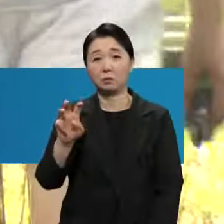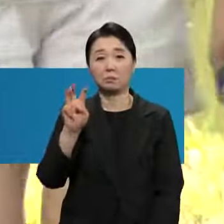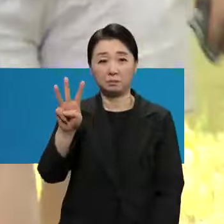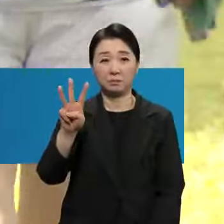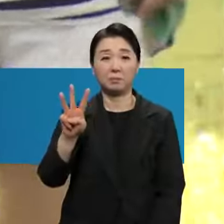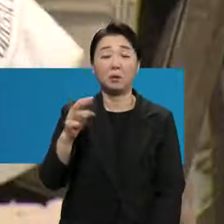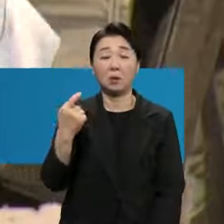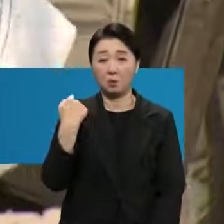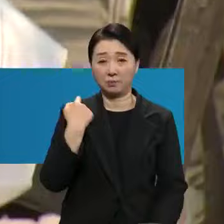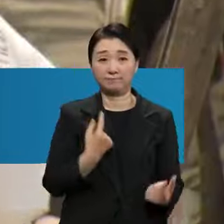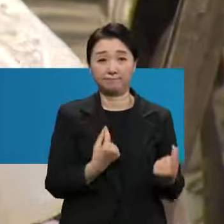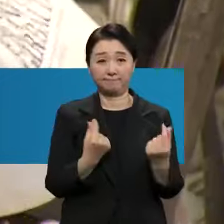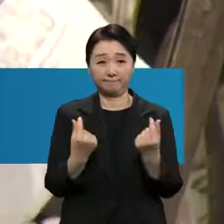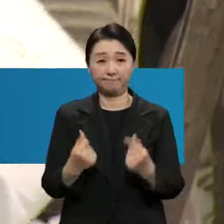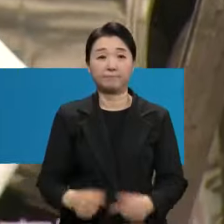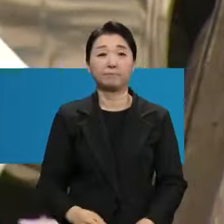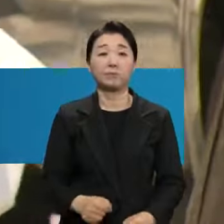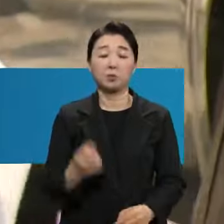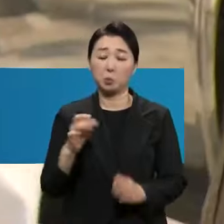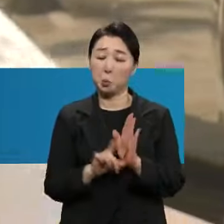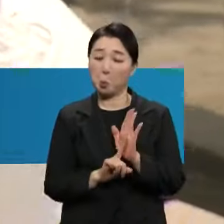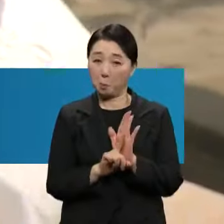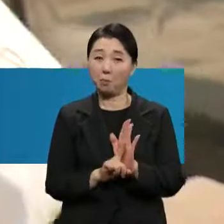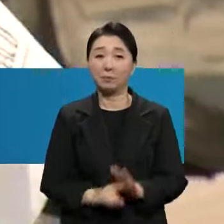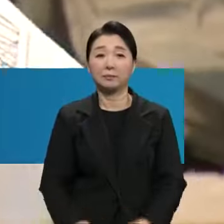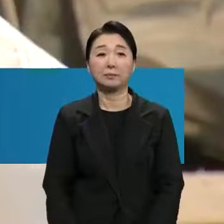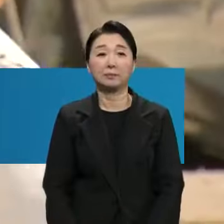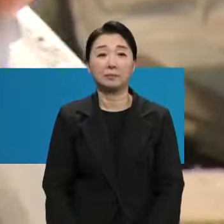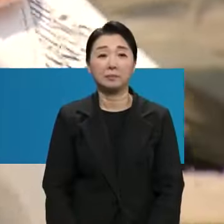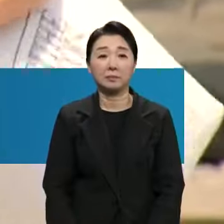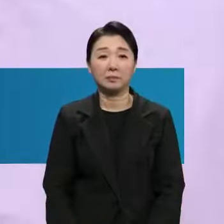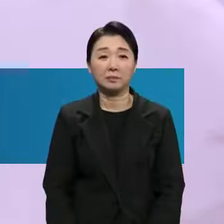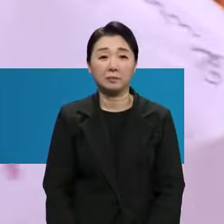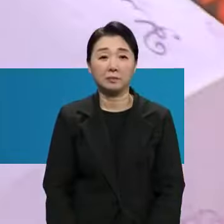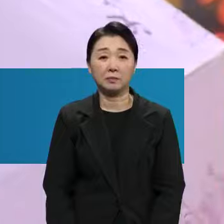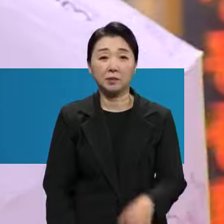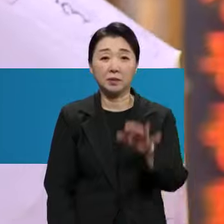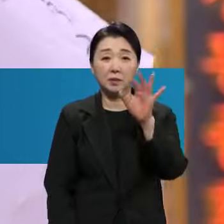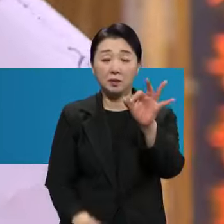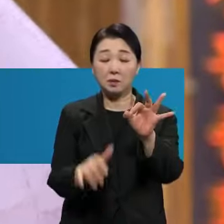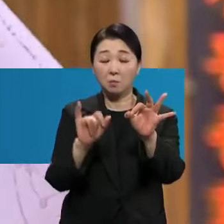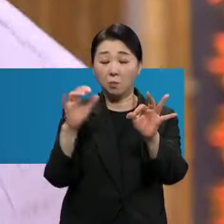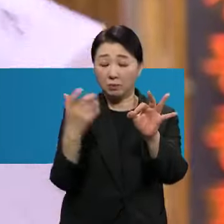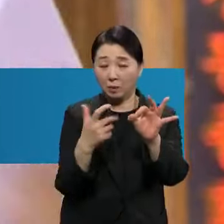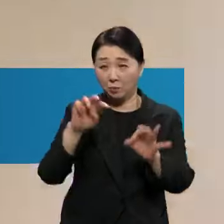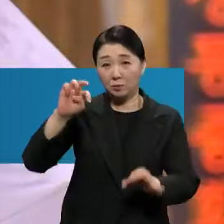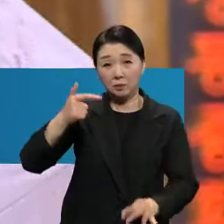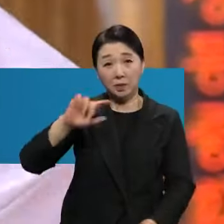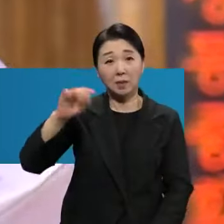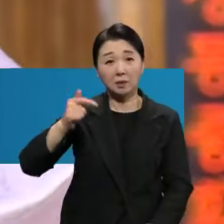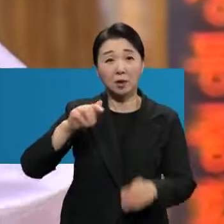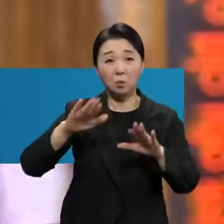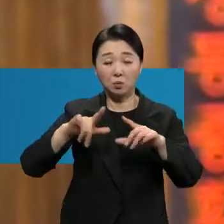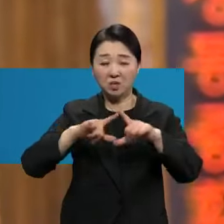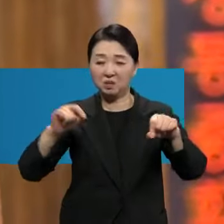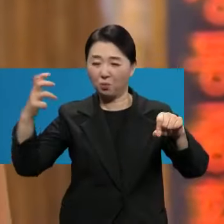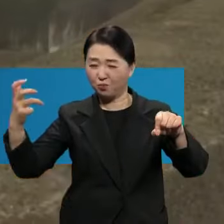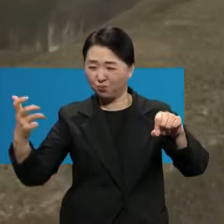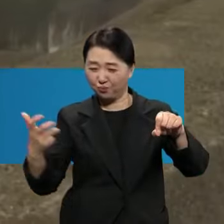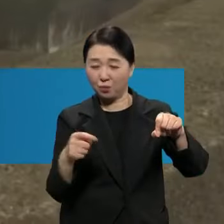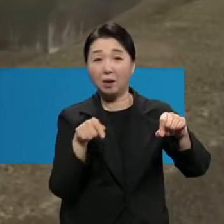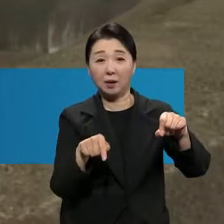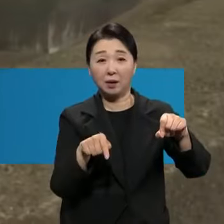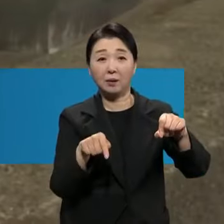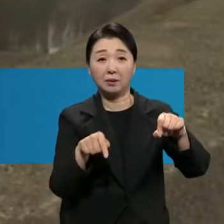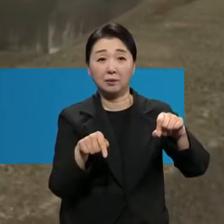33도 등으로 어제와 비슷하거나 조금 더 높겠습니다 한편 제포 태풍 산사는 오늘 일본 규슈 지역에 상륙할 걸로